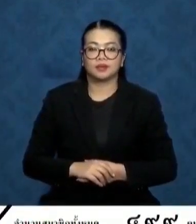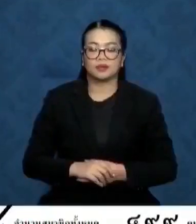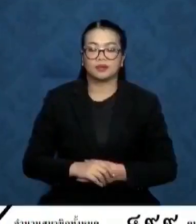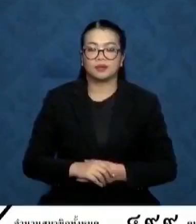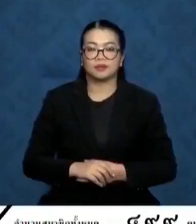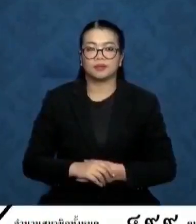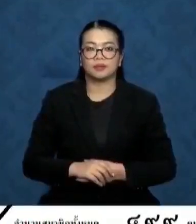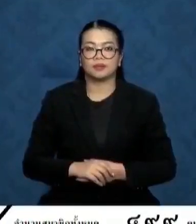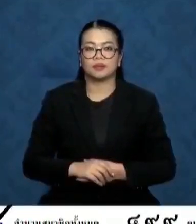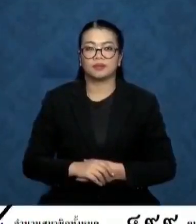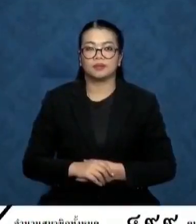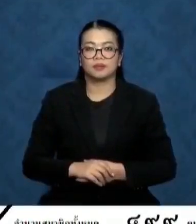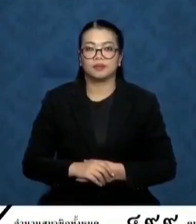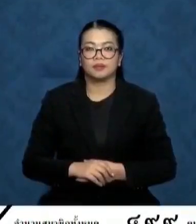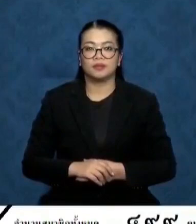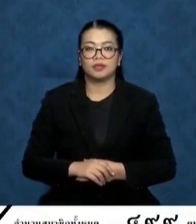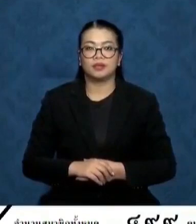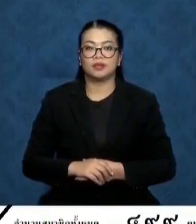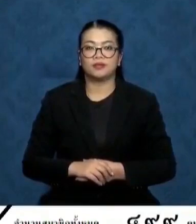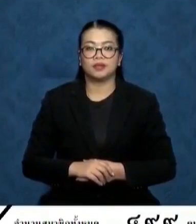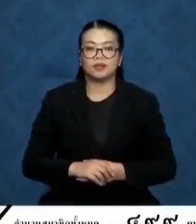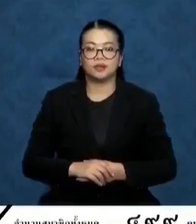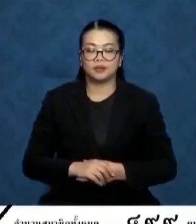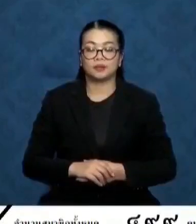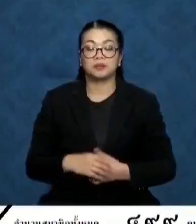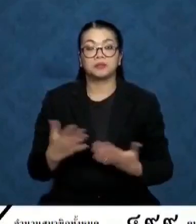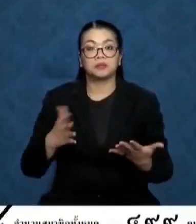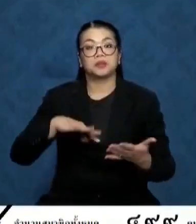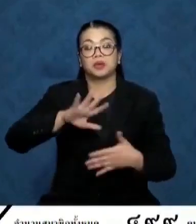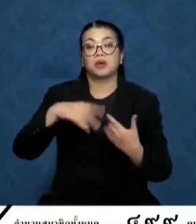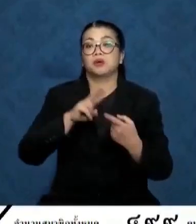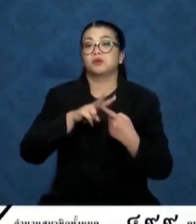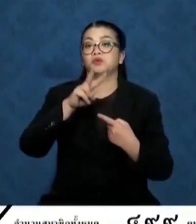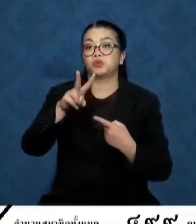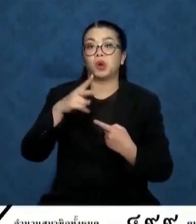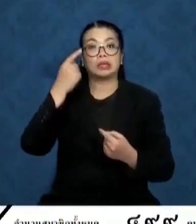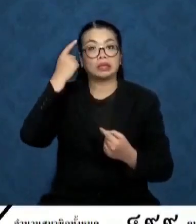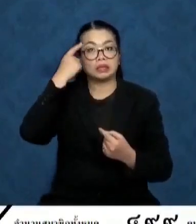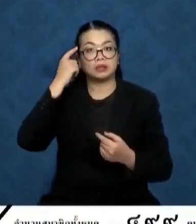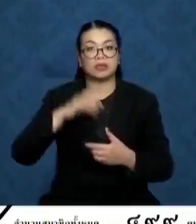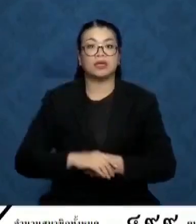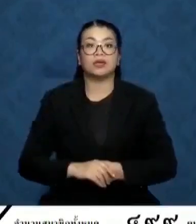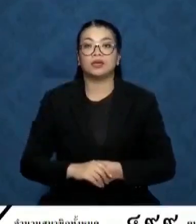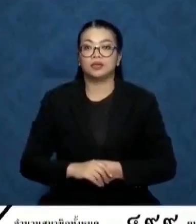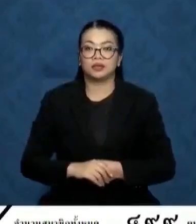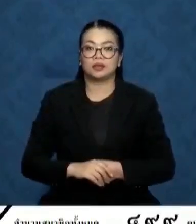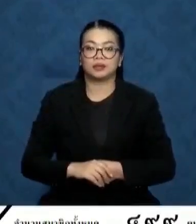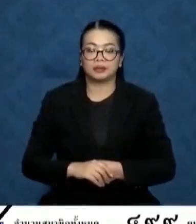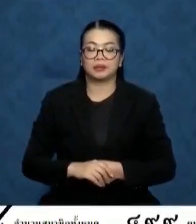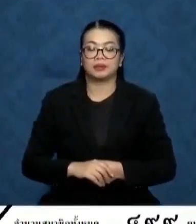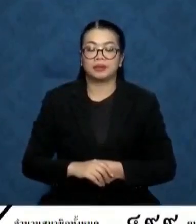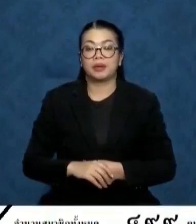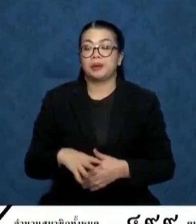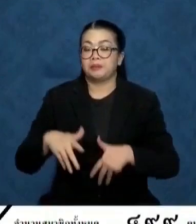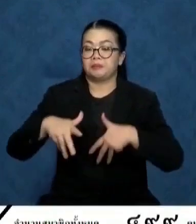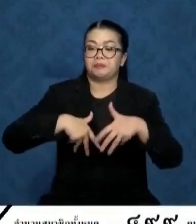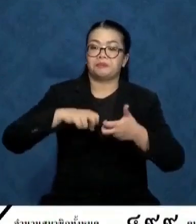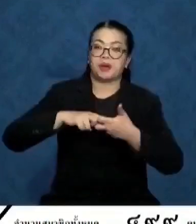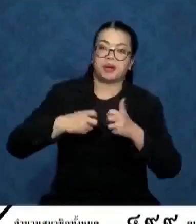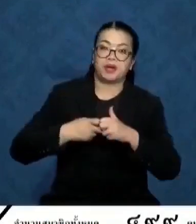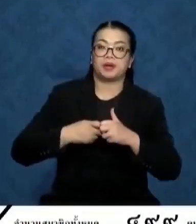วิกฤต 1คือวิกฤตรัฐธรรมนูญ 2วิกฤตเศรษฐกิจปัญหาปากท้องของพี่น้องประชา